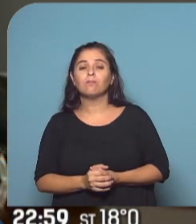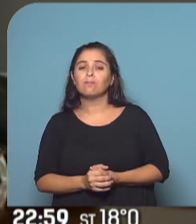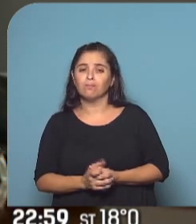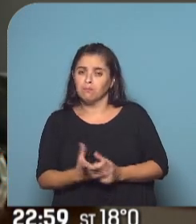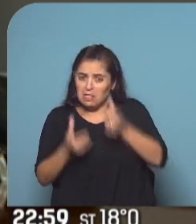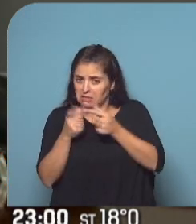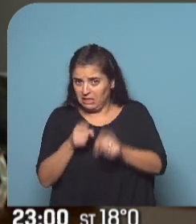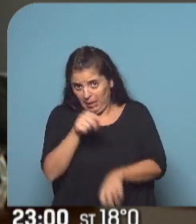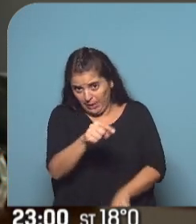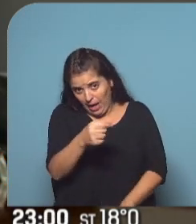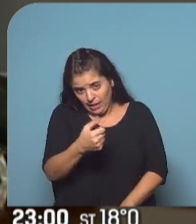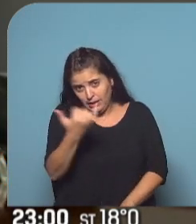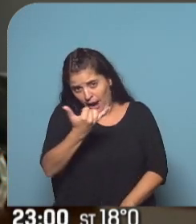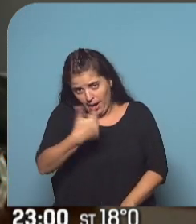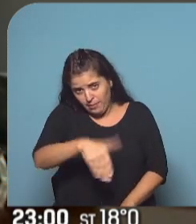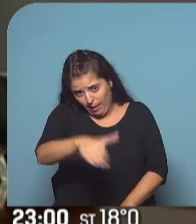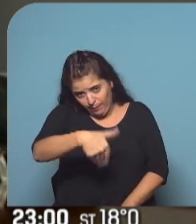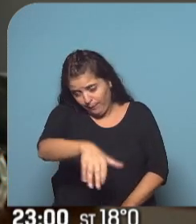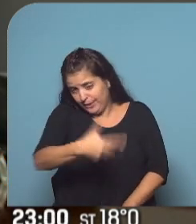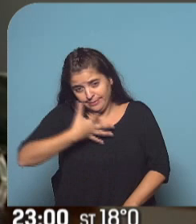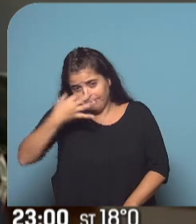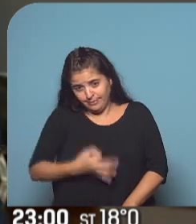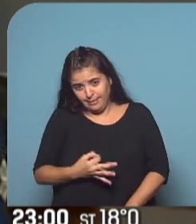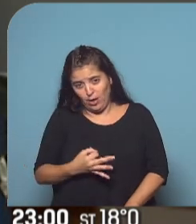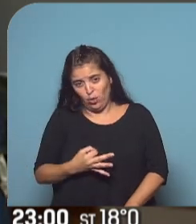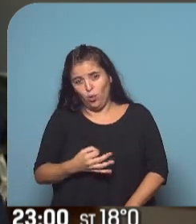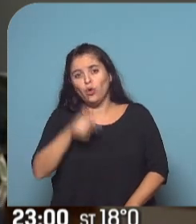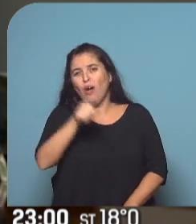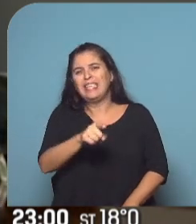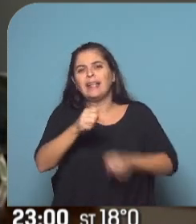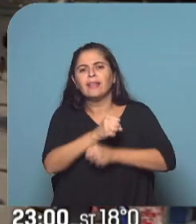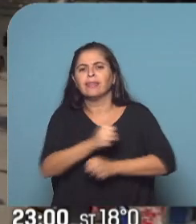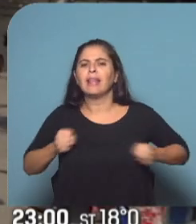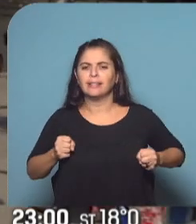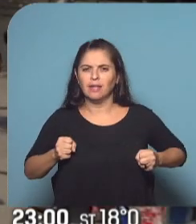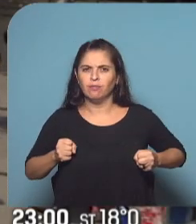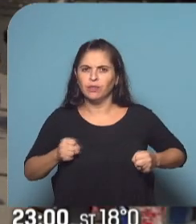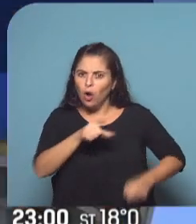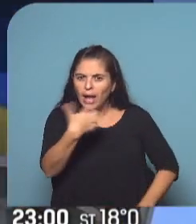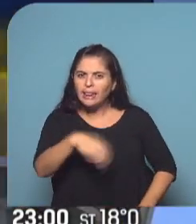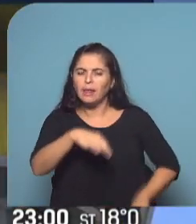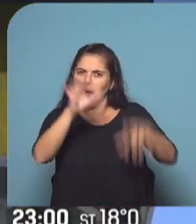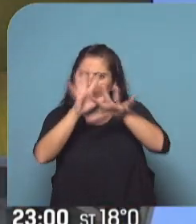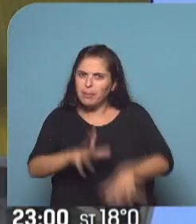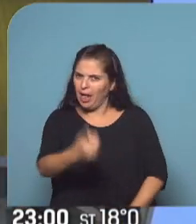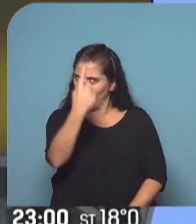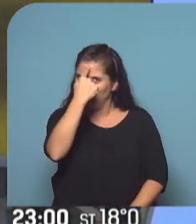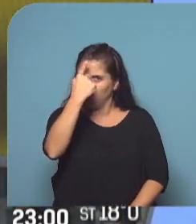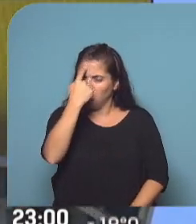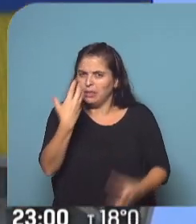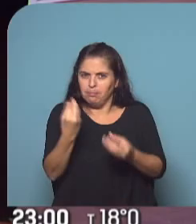of criticism. And so biggest challenge to him, to what extent he is psychologically ready to this change.